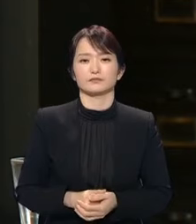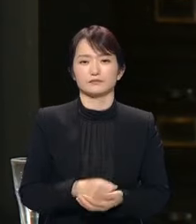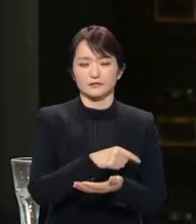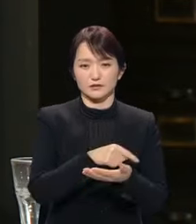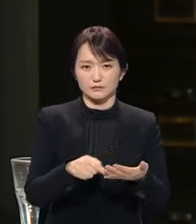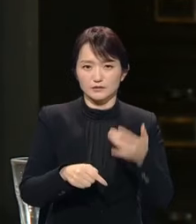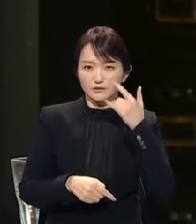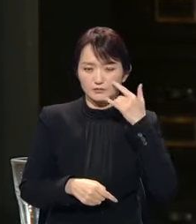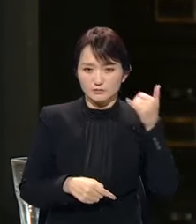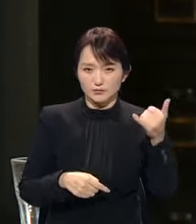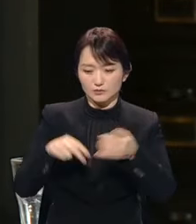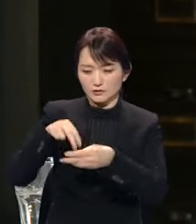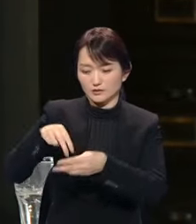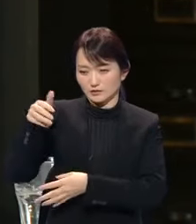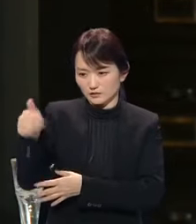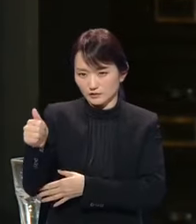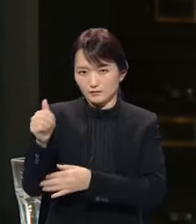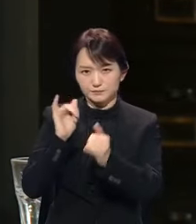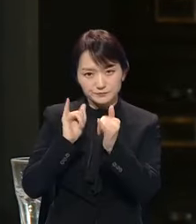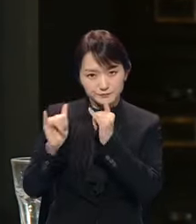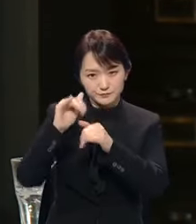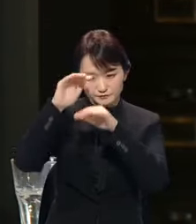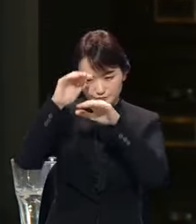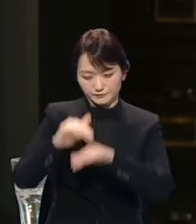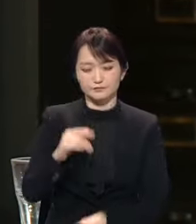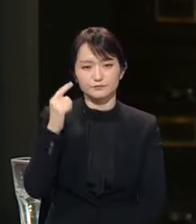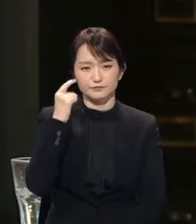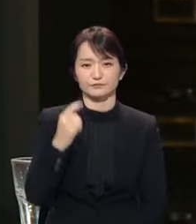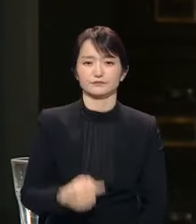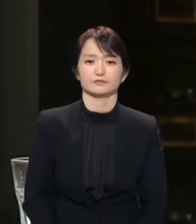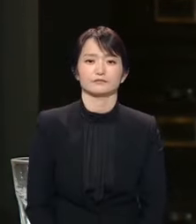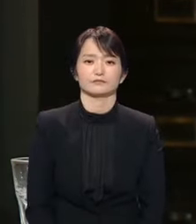학부모와 센터장 두 사람의 전화 통화 내용 이어서 들어보시죠.